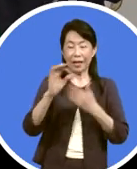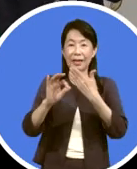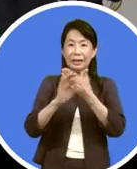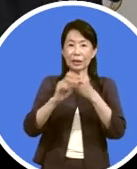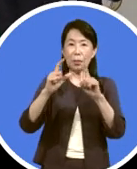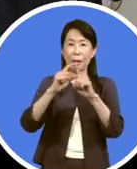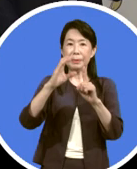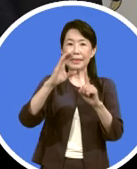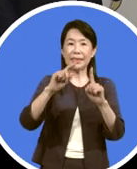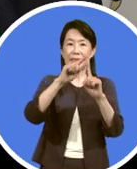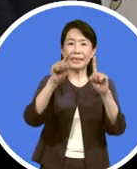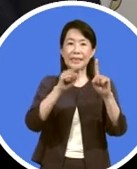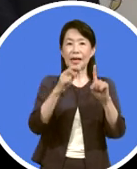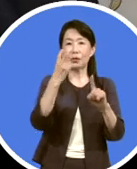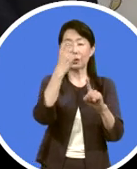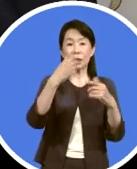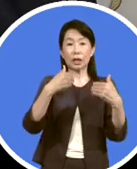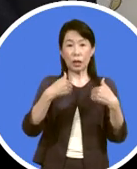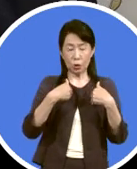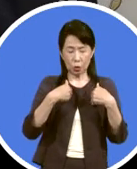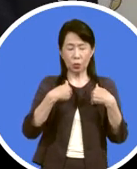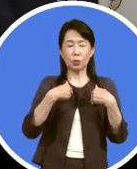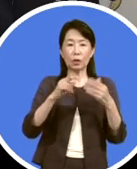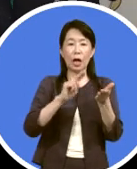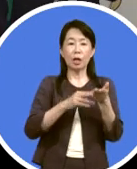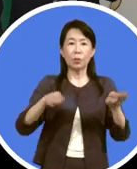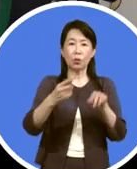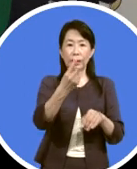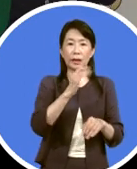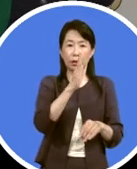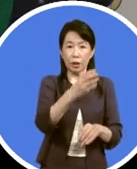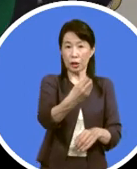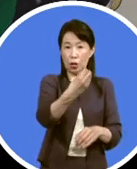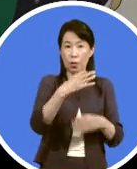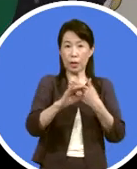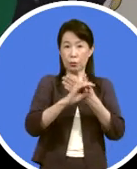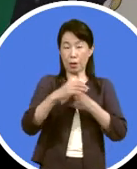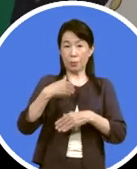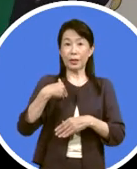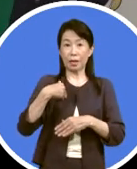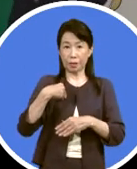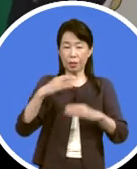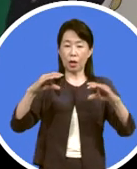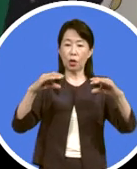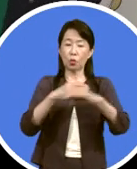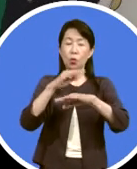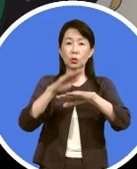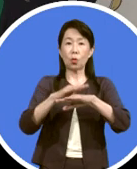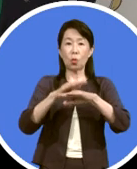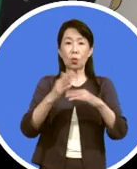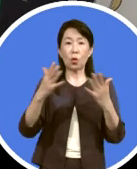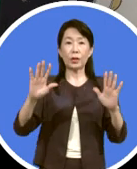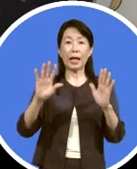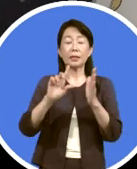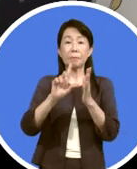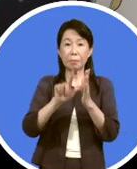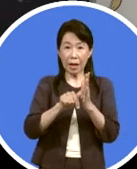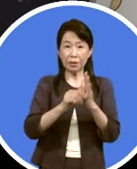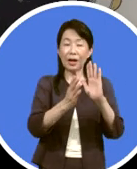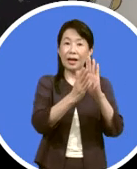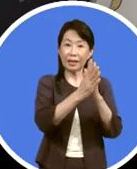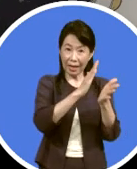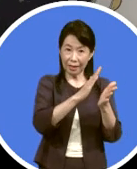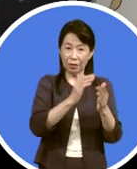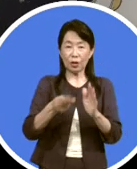pc あの検査が必要であるとか病院来てくださいこういったことがありますので足がないあの交通手段がなければ県や欲しくは